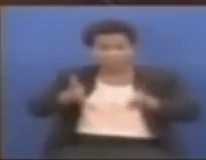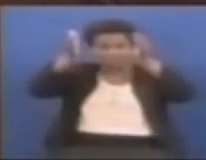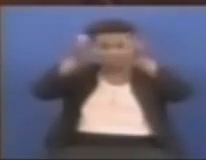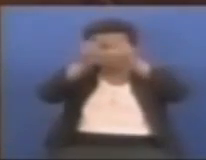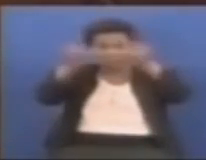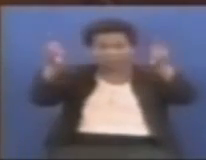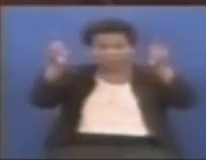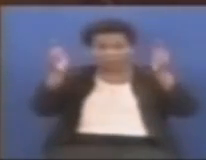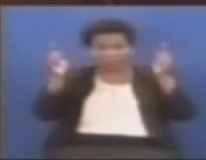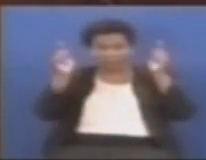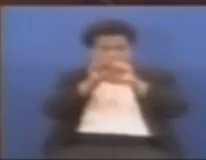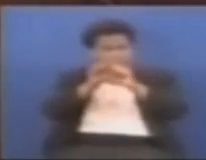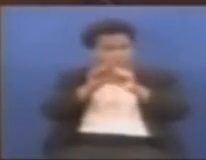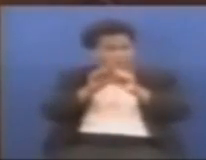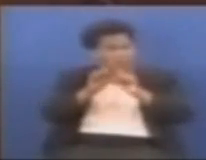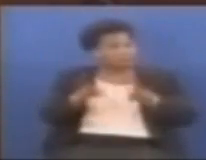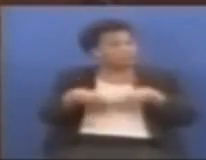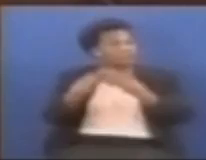Momba.